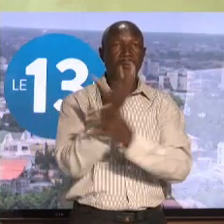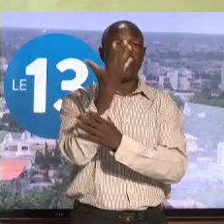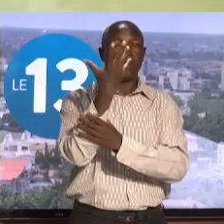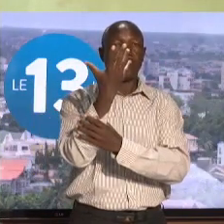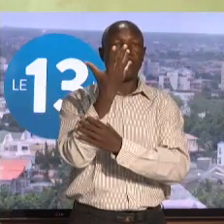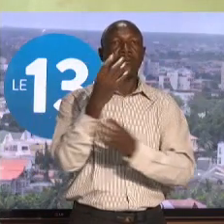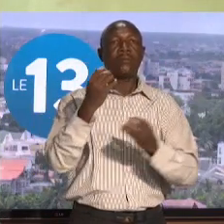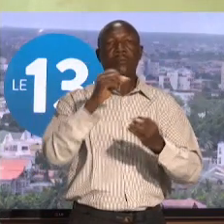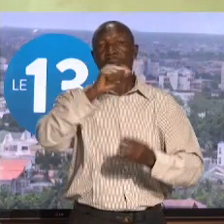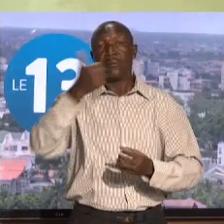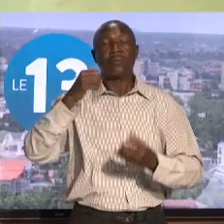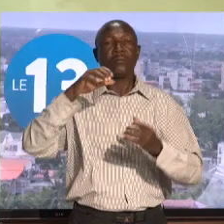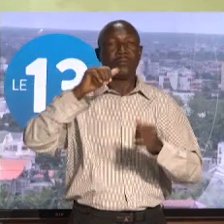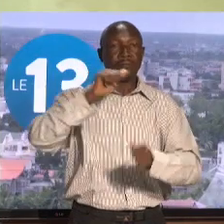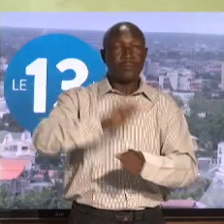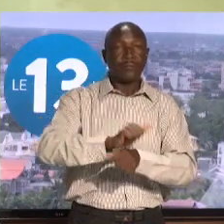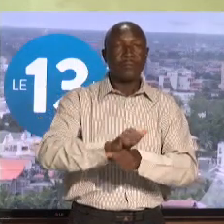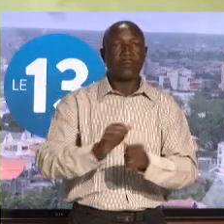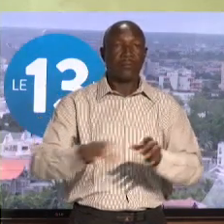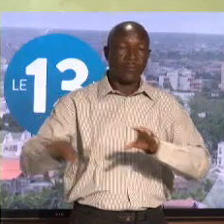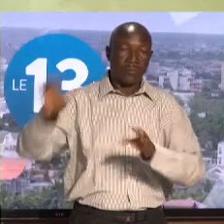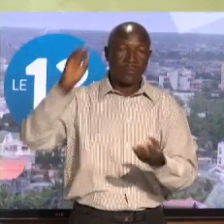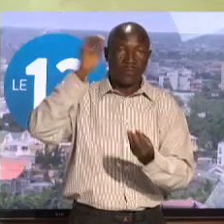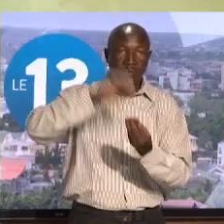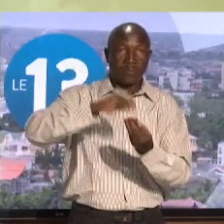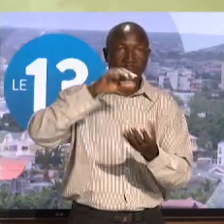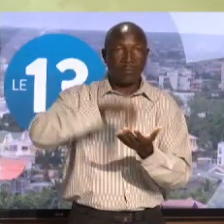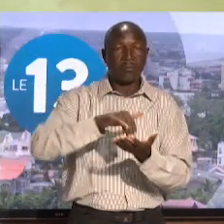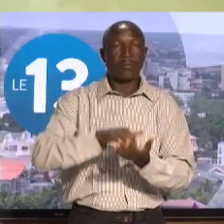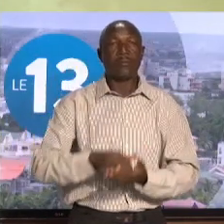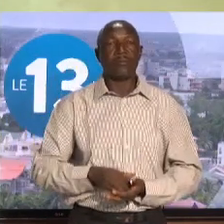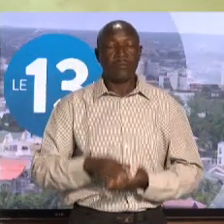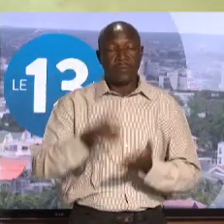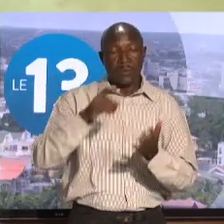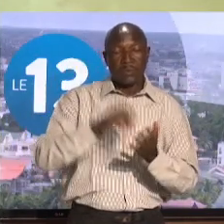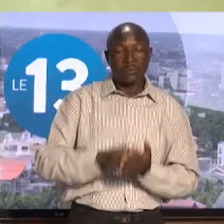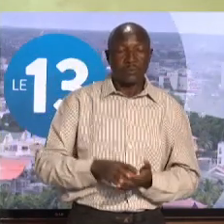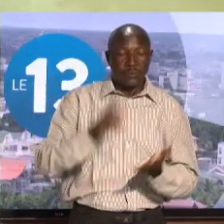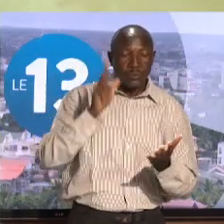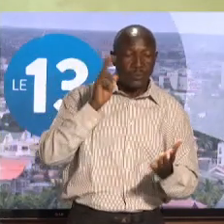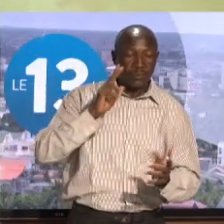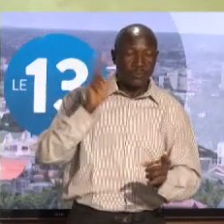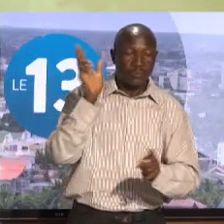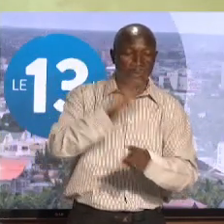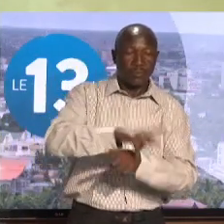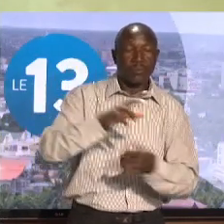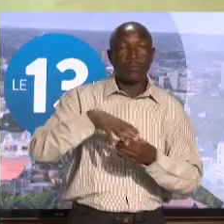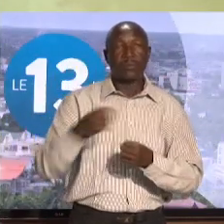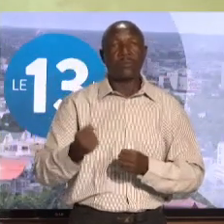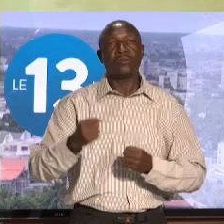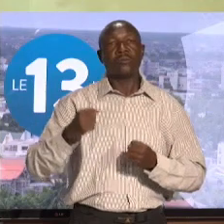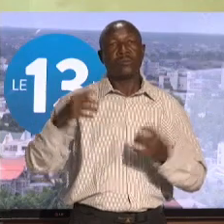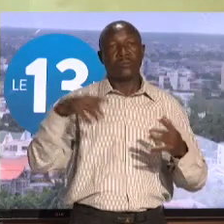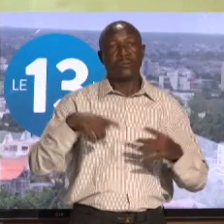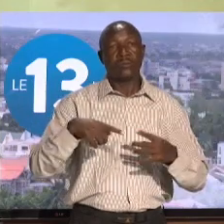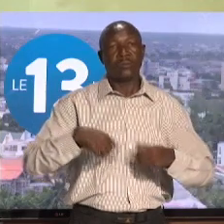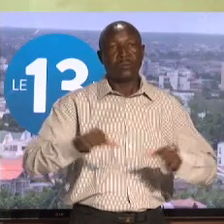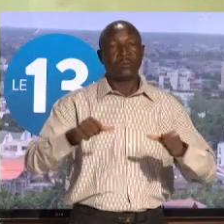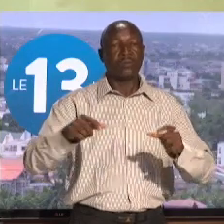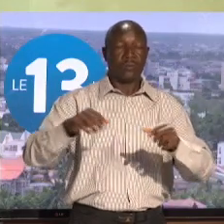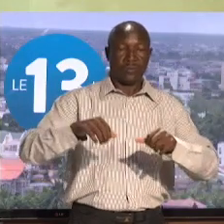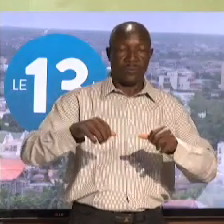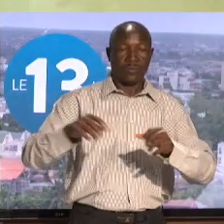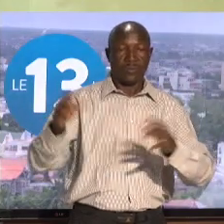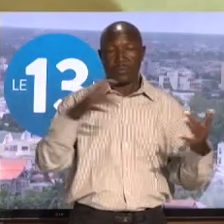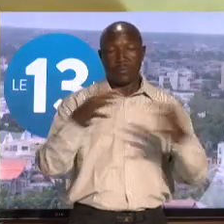nous avons les réalités de notre époque. Et on s'appuie sur ce que les défenseurs ont fait pour effectivement se battre, pour acquérir